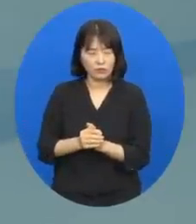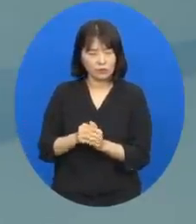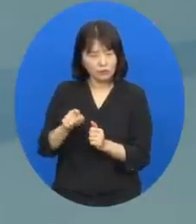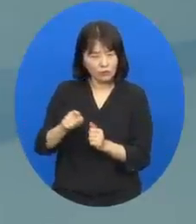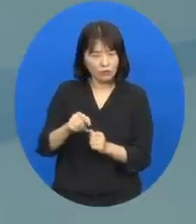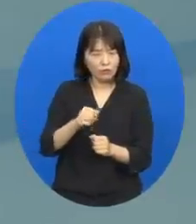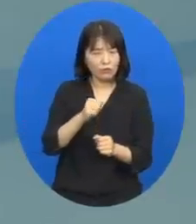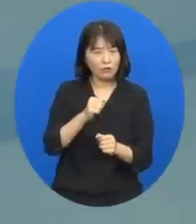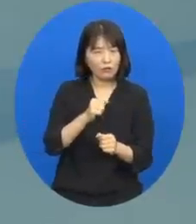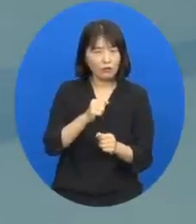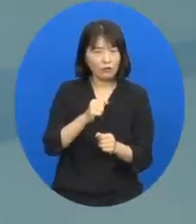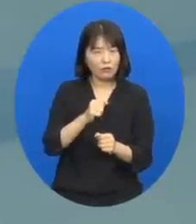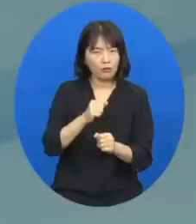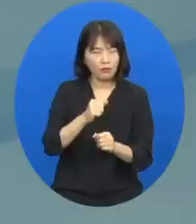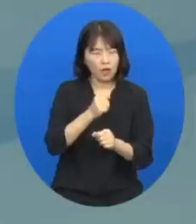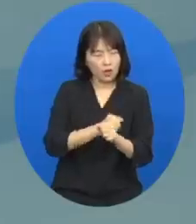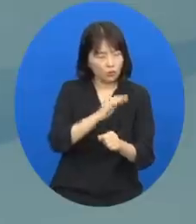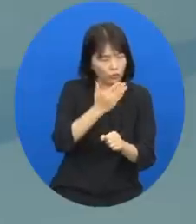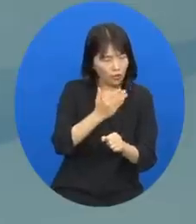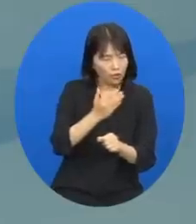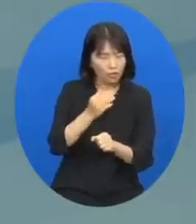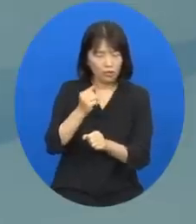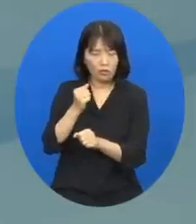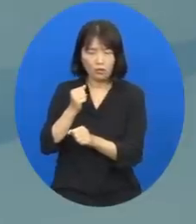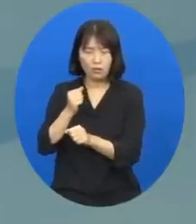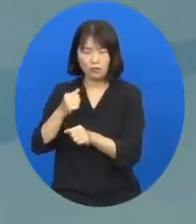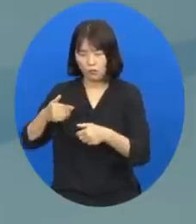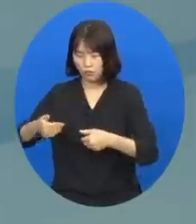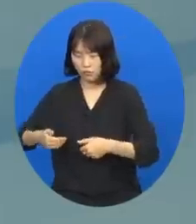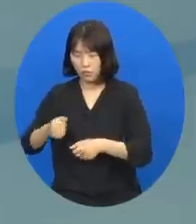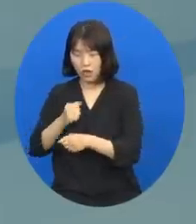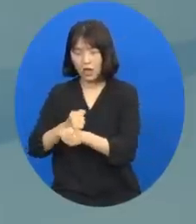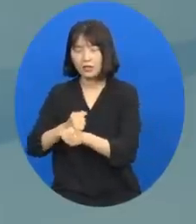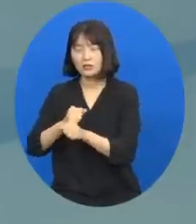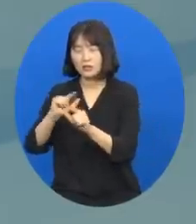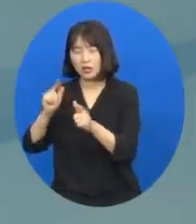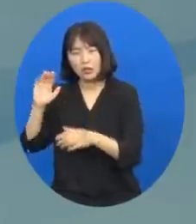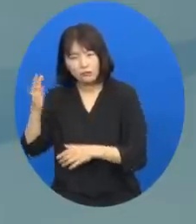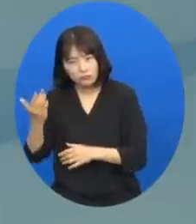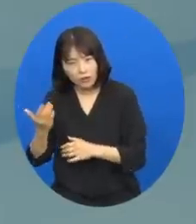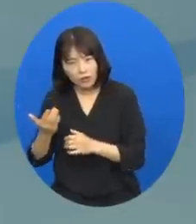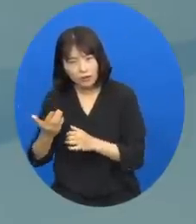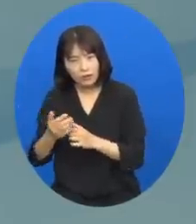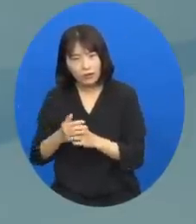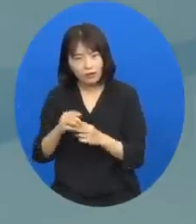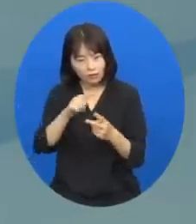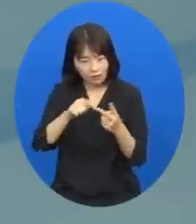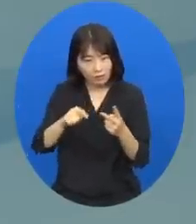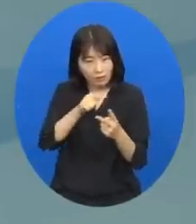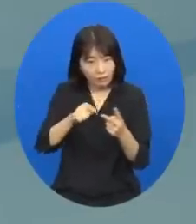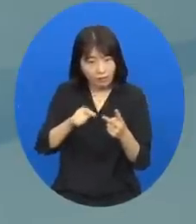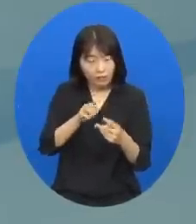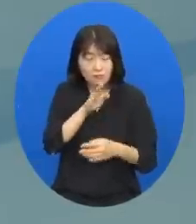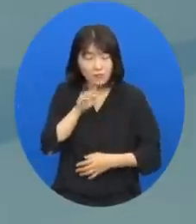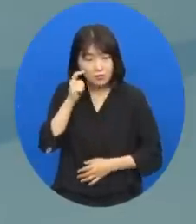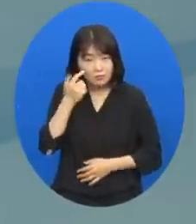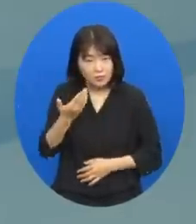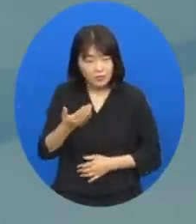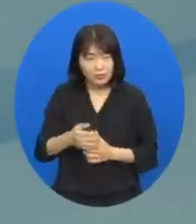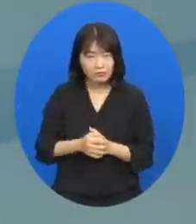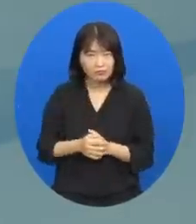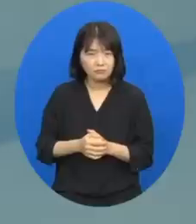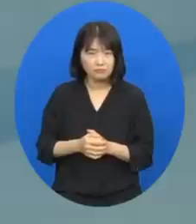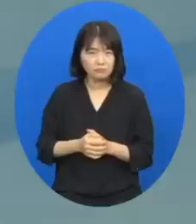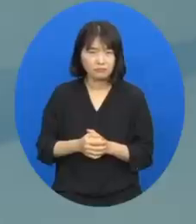되는 그럼 어떻게 생각하십니까 뭐 안해도 괜찮지 않을까 라고 생각하면 여러분 시기심 절대 이길 수가